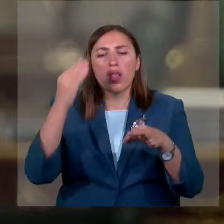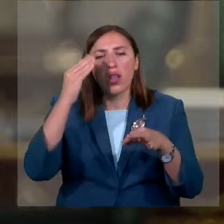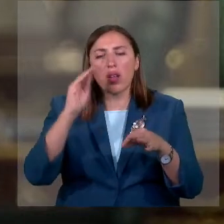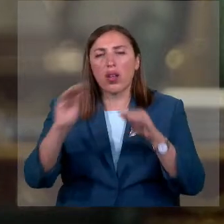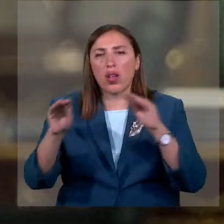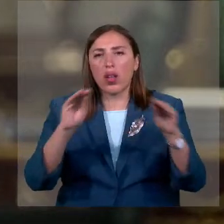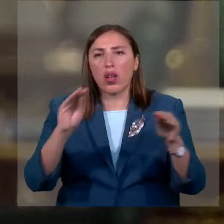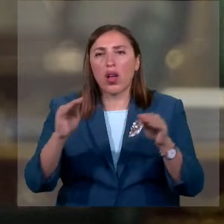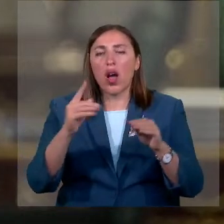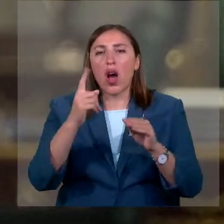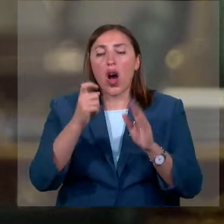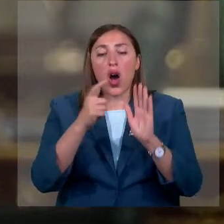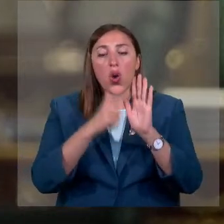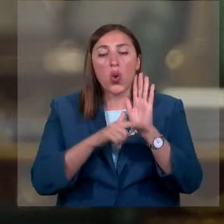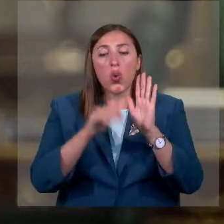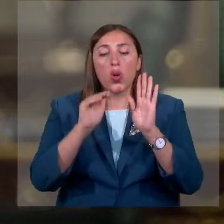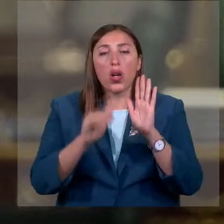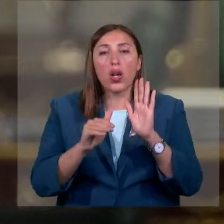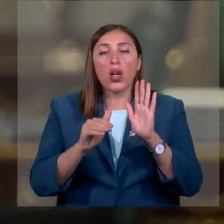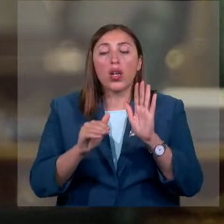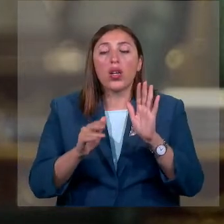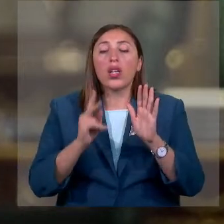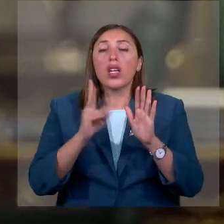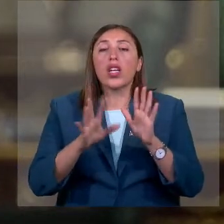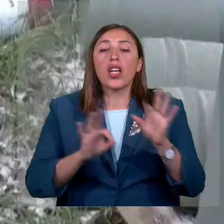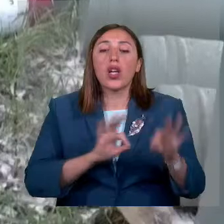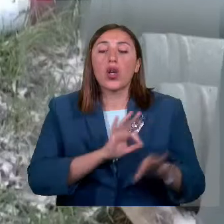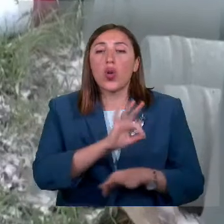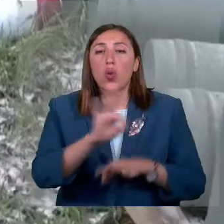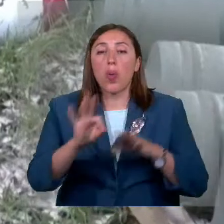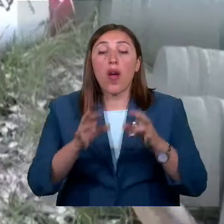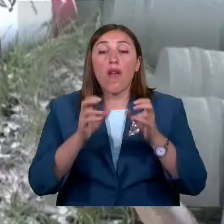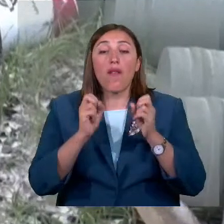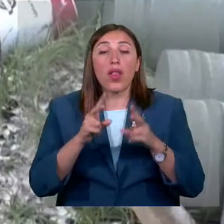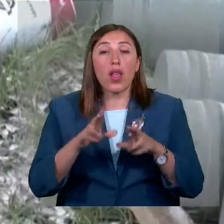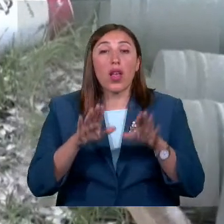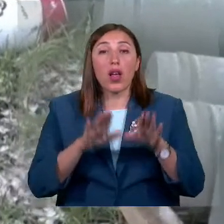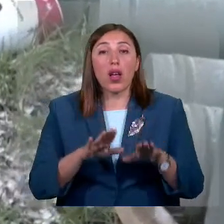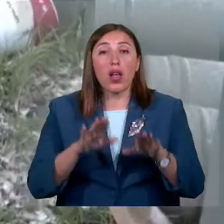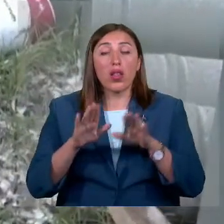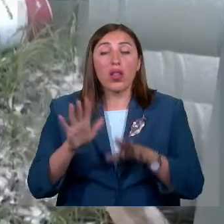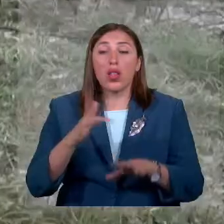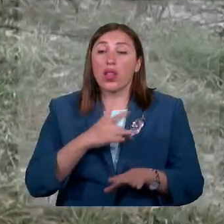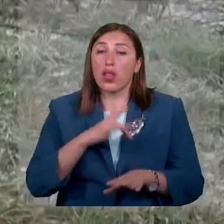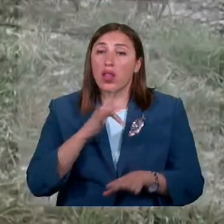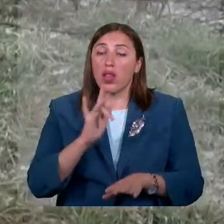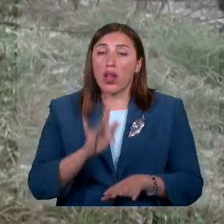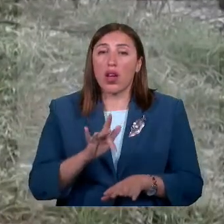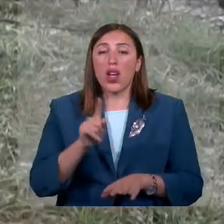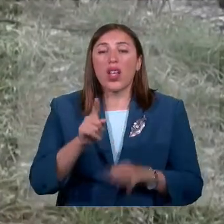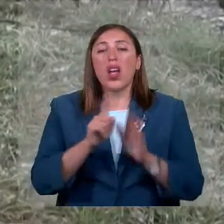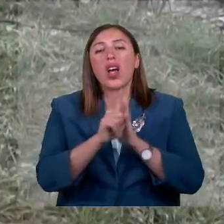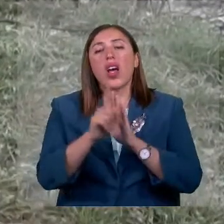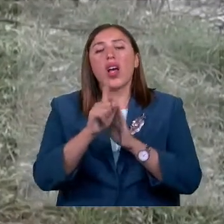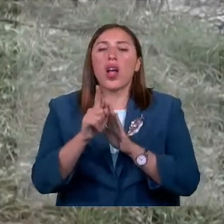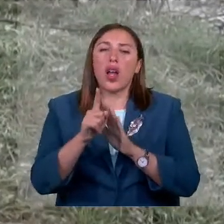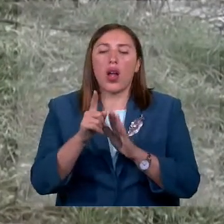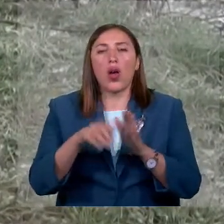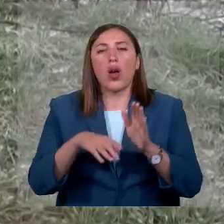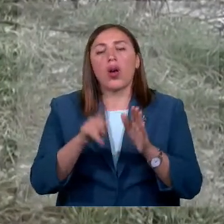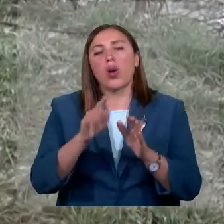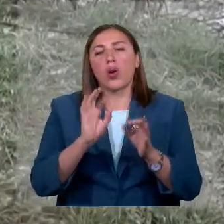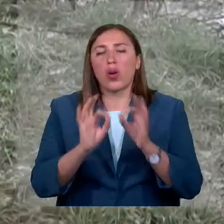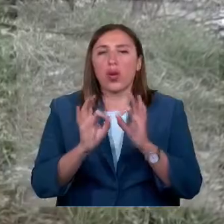Սա ավելի քան 170,000 քառակուսի կիլոմետր վտանգավոր տարածք է։ Սա ավելի դաժանու ստոր է, քան հրթիռային հարձակումը, քանի որ